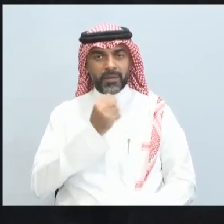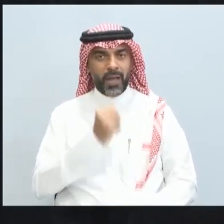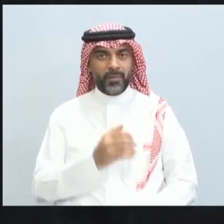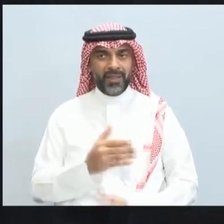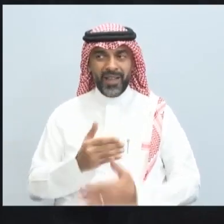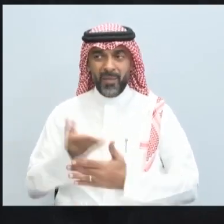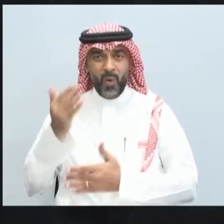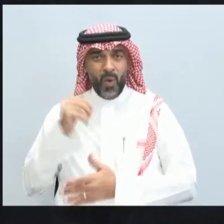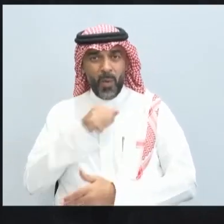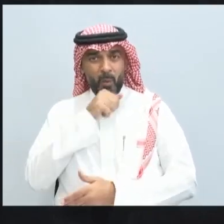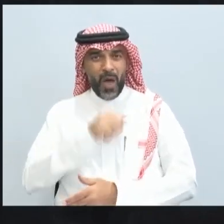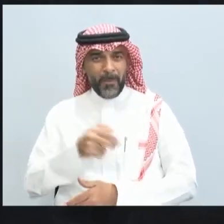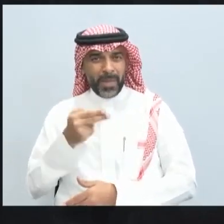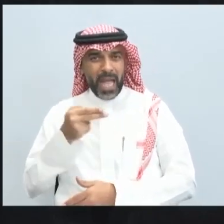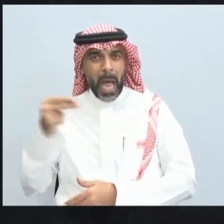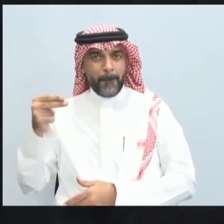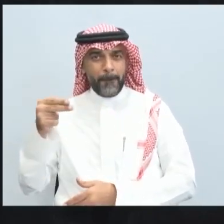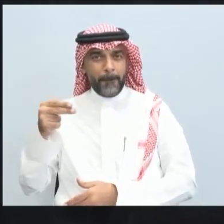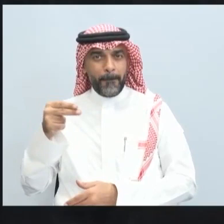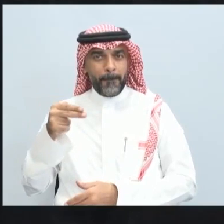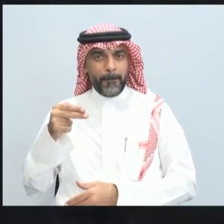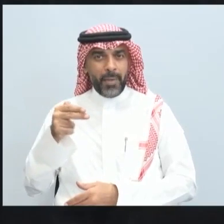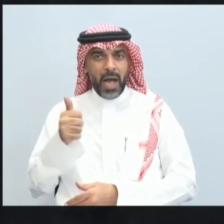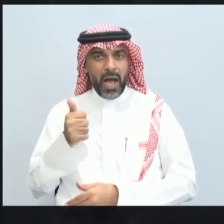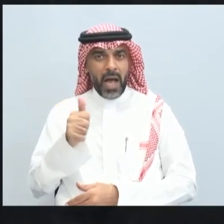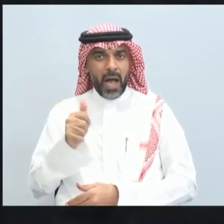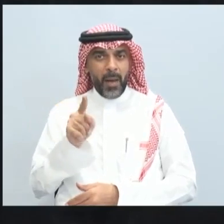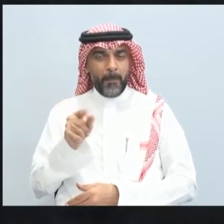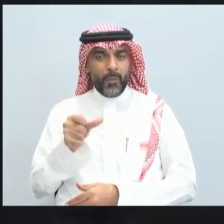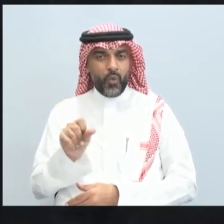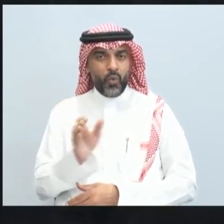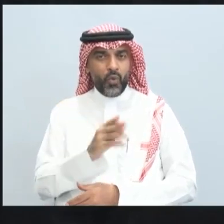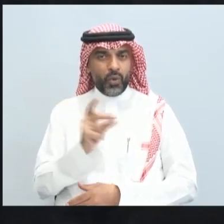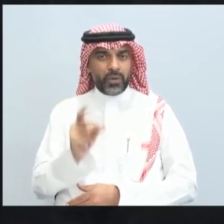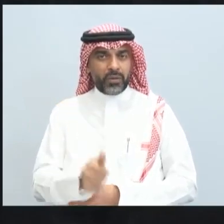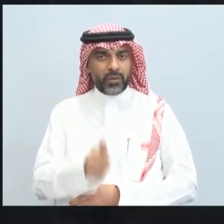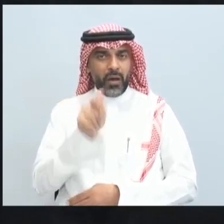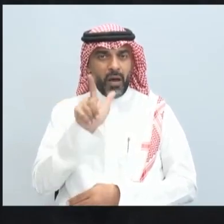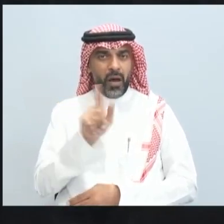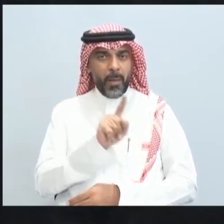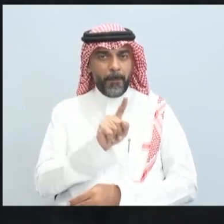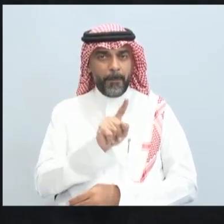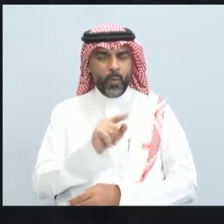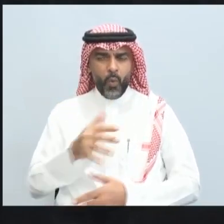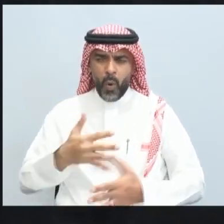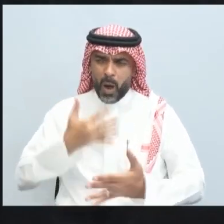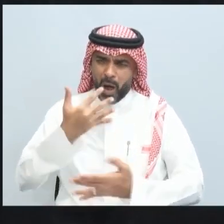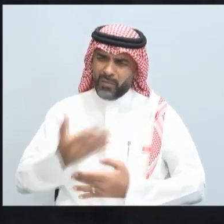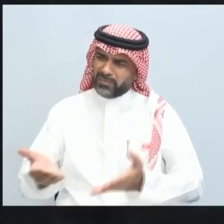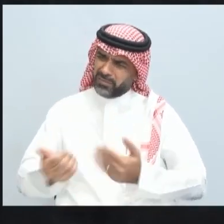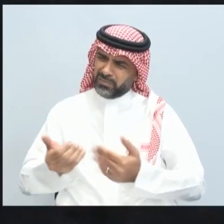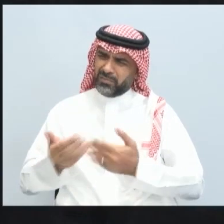وحماه فيه دعوته لكن لم يرد الله له الهدايه قالت على انك لا تهدي